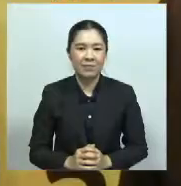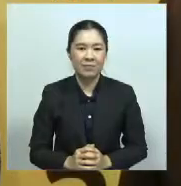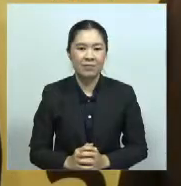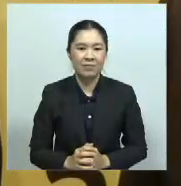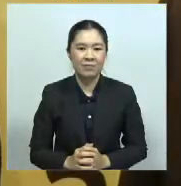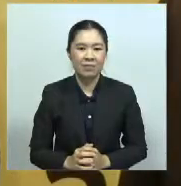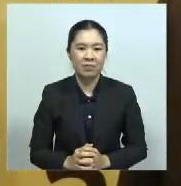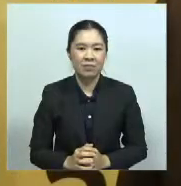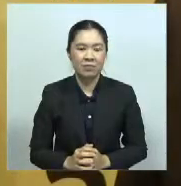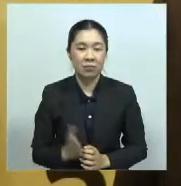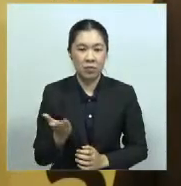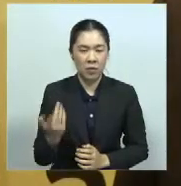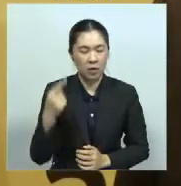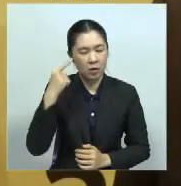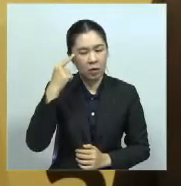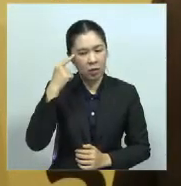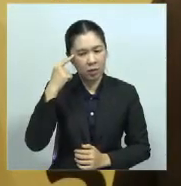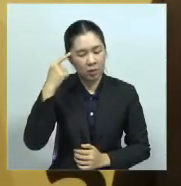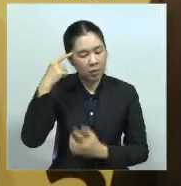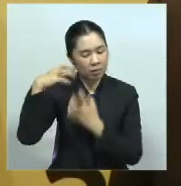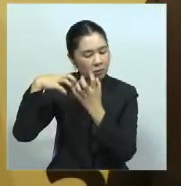เป็นวัตถุออกฤทธิ์ต่อจิตประสาทต่างๆนะครับ